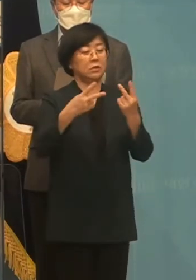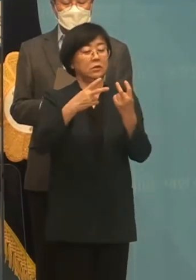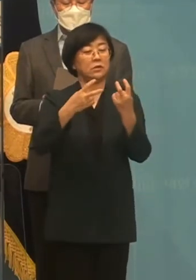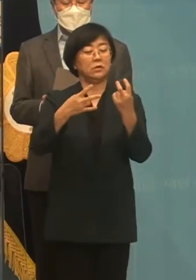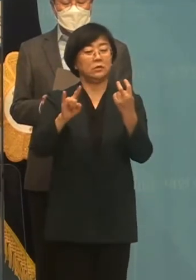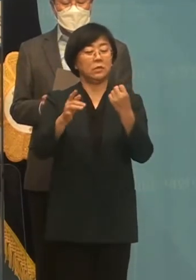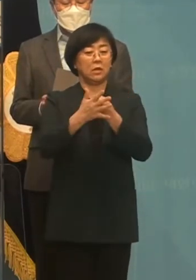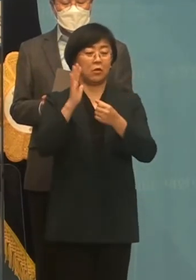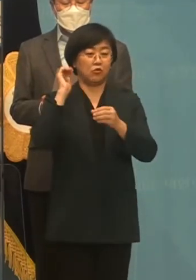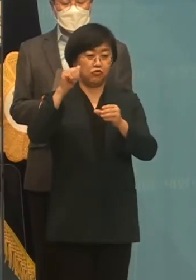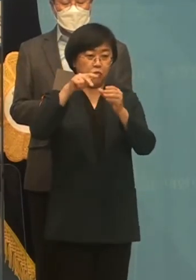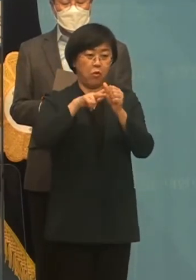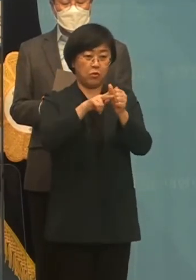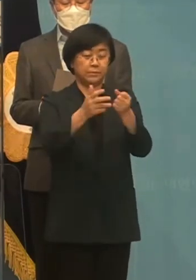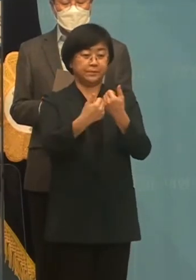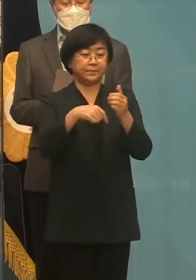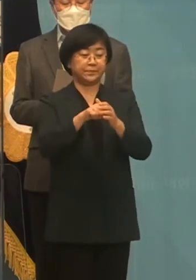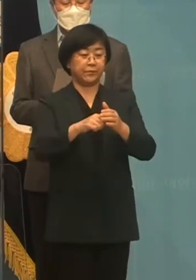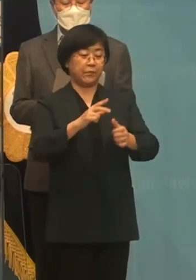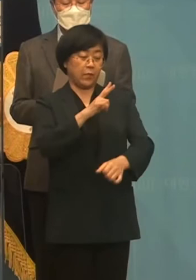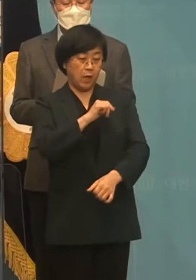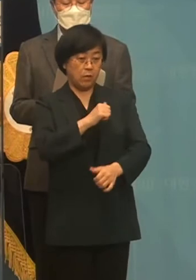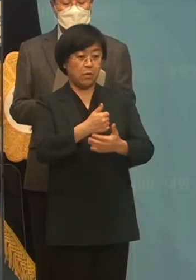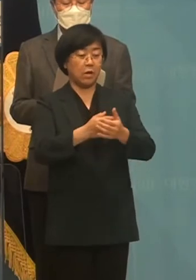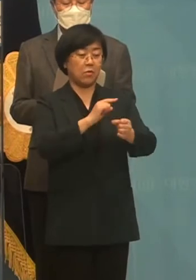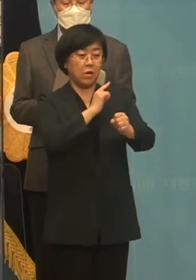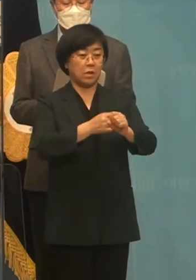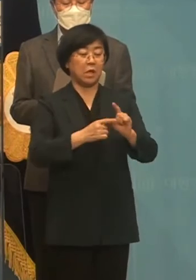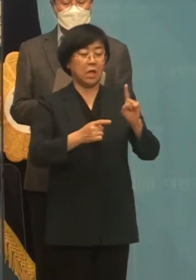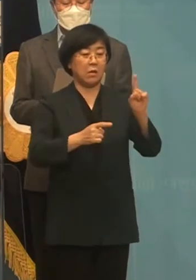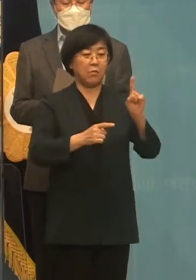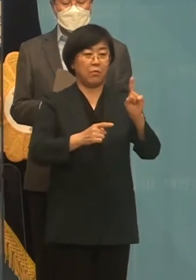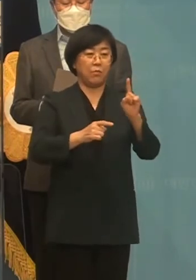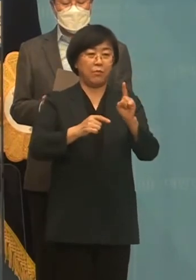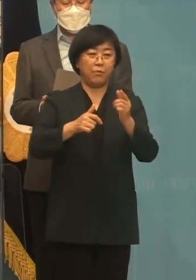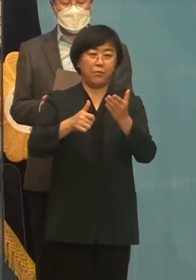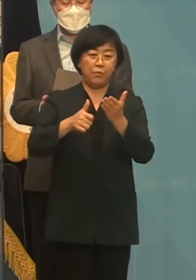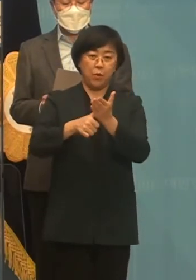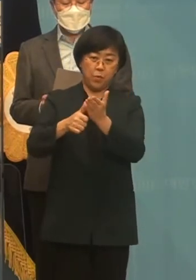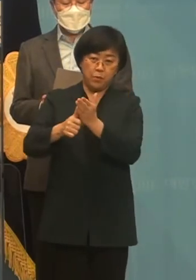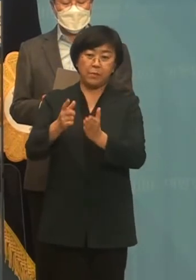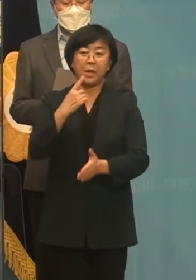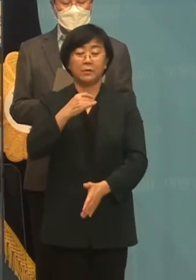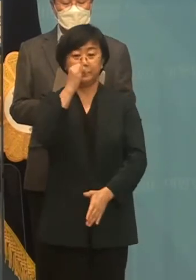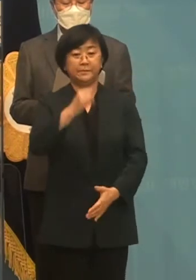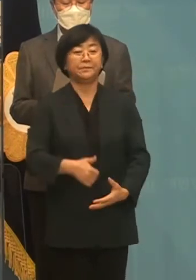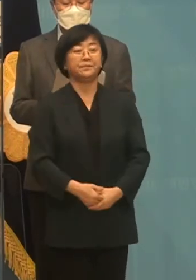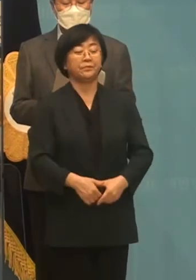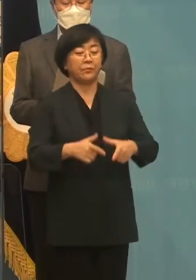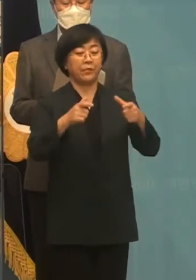후보 경선을 통해 대의원과 권리당원이 모두 1인 1표를 행사한 경험을 했습니다.